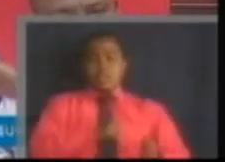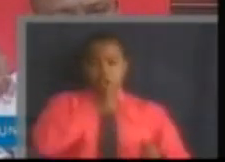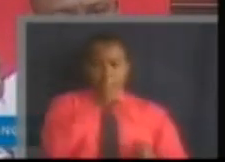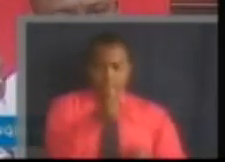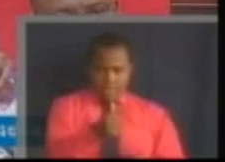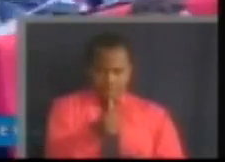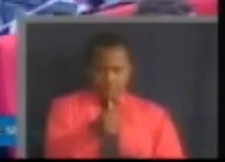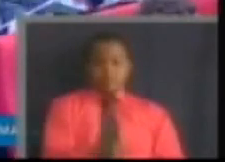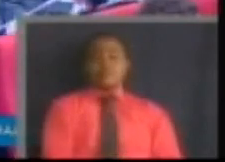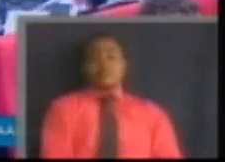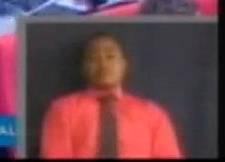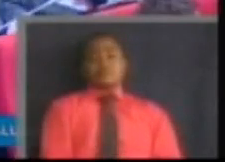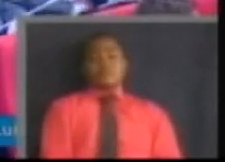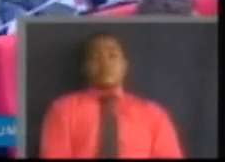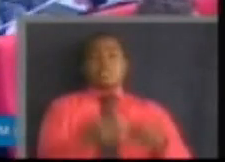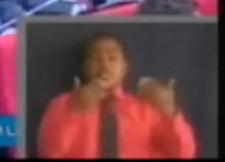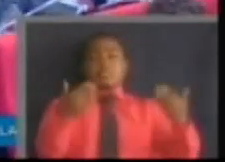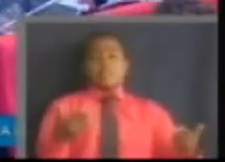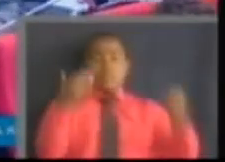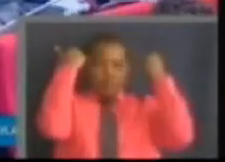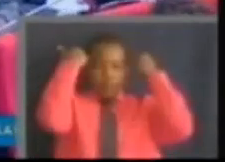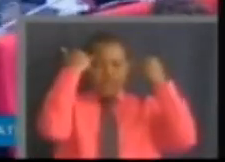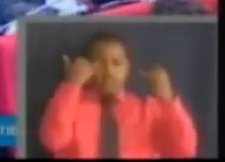malizia. Kwa hiyo mheshimiwa mwenyekiti,